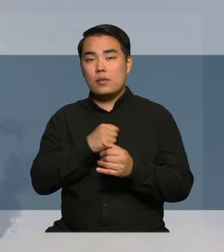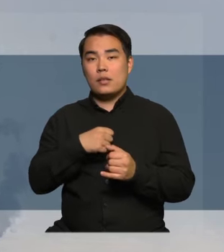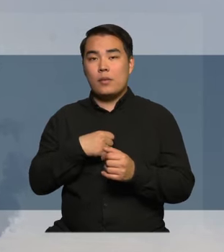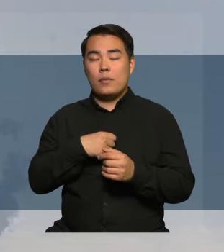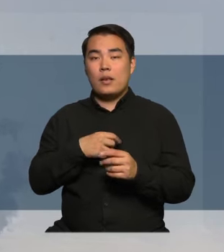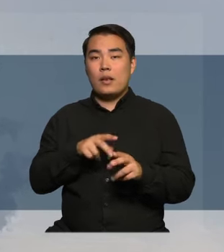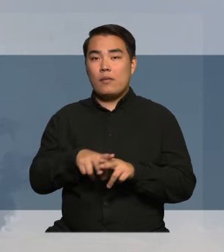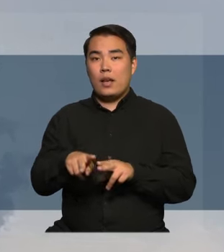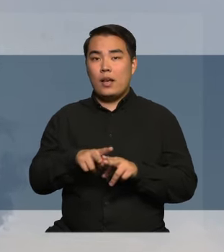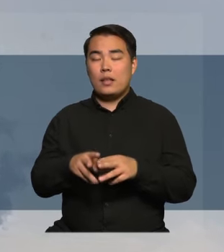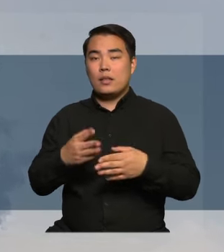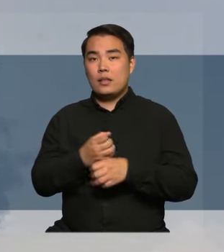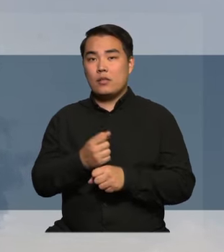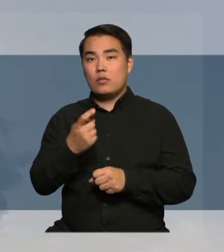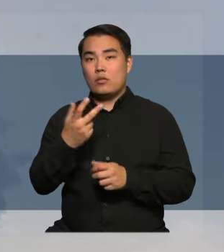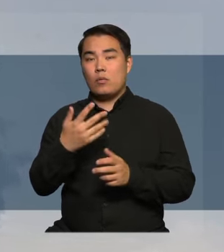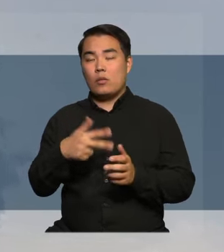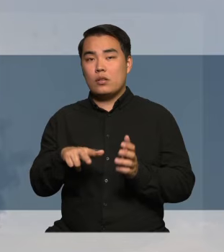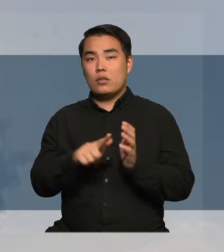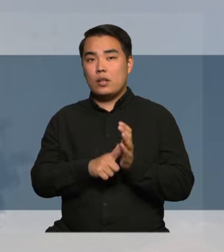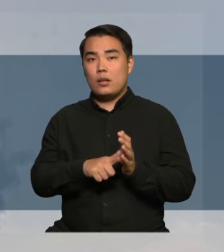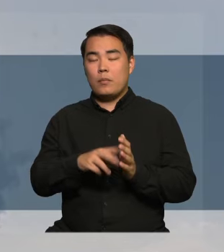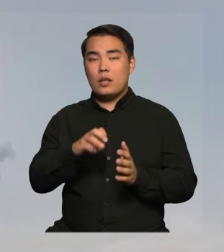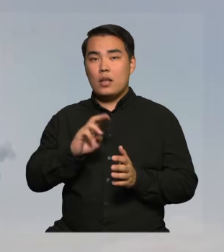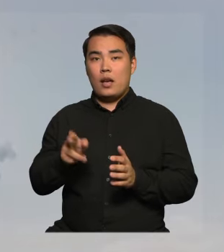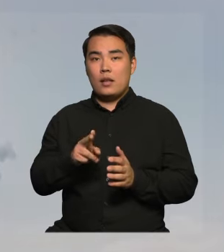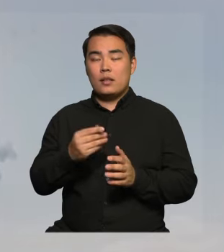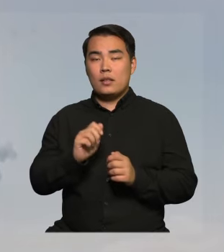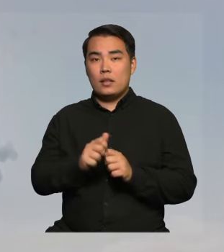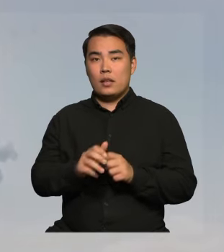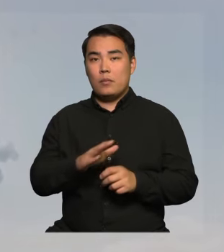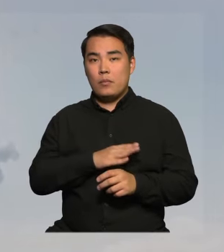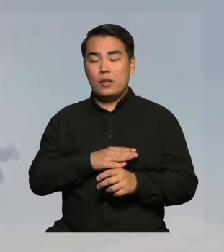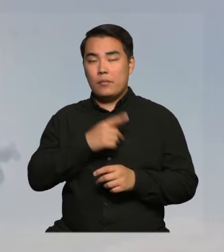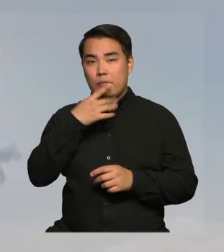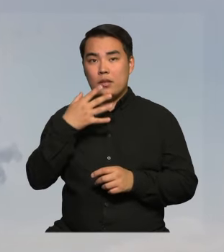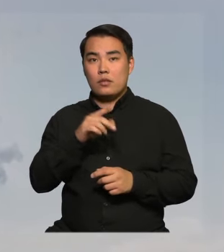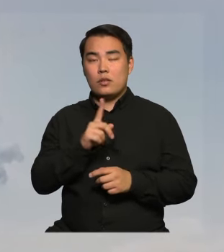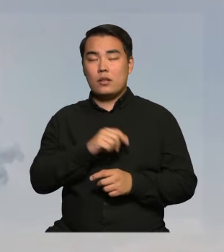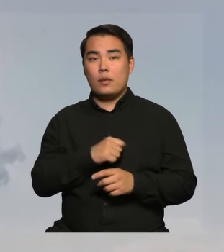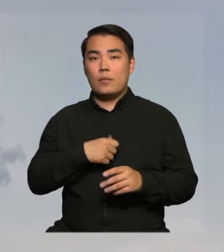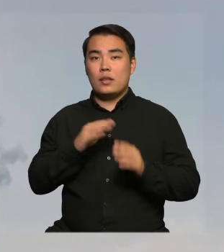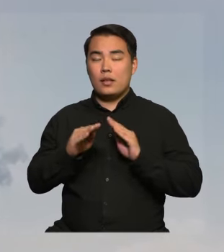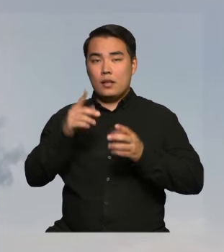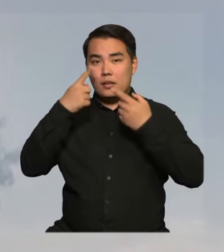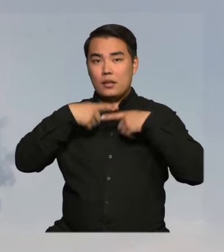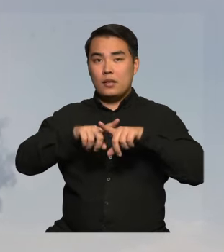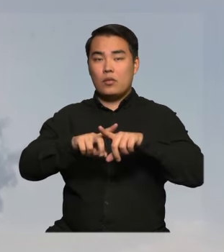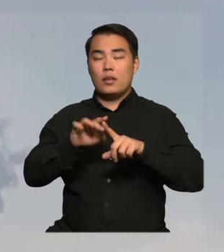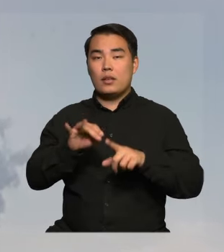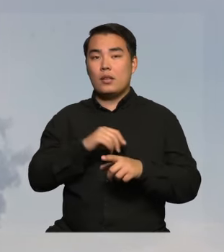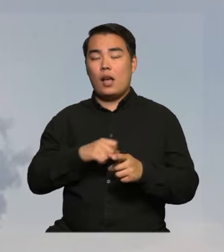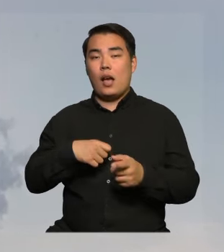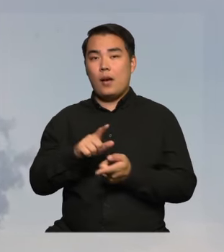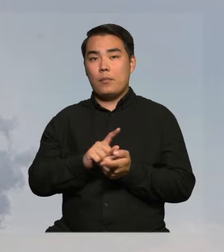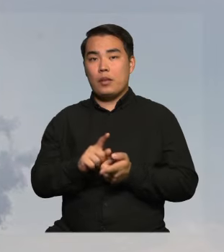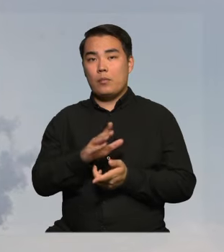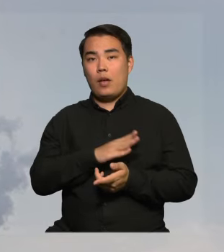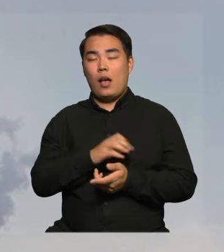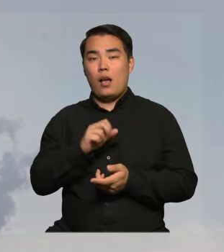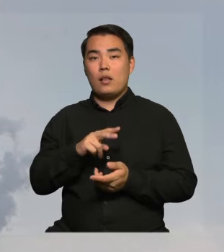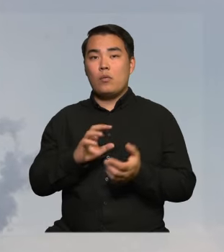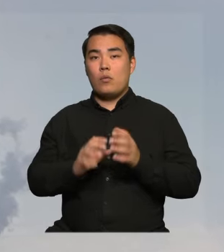көміртегін азайту үшін былтыр 137 миллиард теңге жұмсапты. Яғни қажетті қондырғылар орнатып, технологияларын жаңартқанбыз.